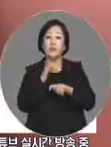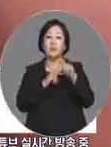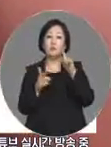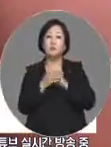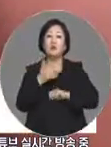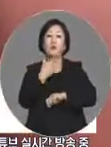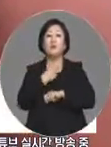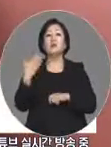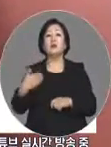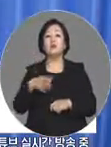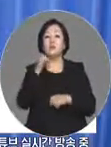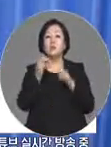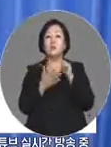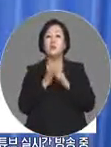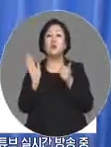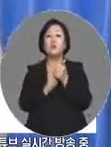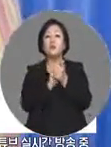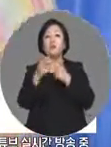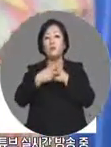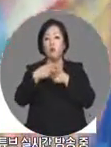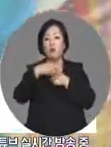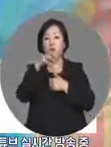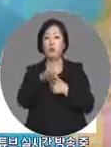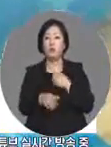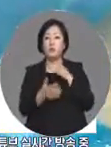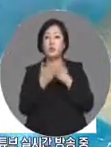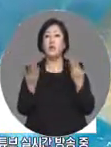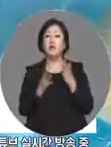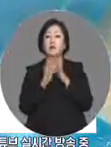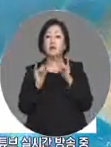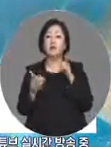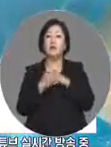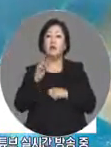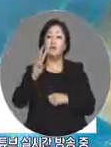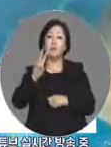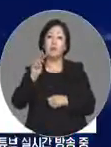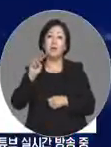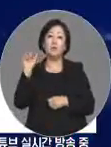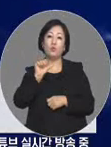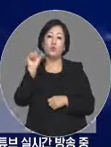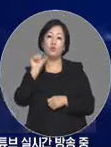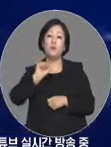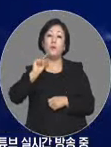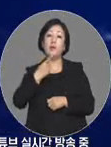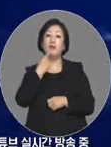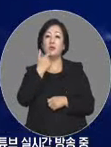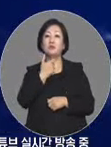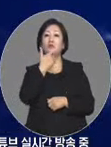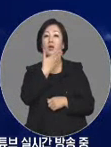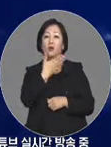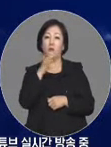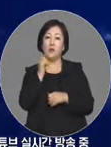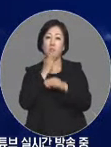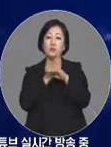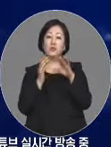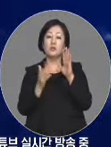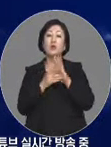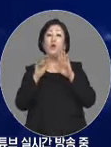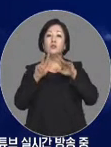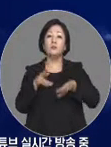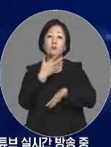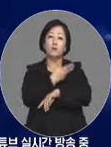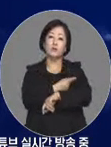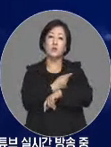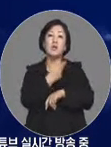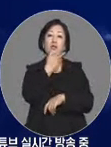자와 요양 병원 등 고위험 시설 환자와 종사자 등 35,900 69명 하지만 울산 의 접종 율은